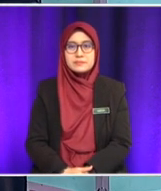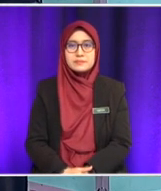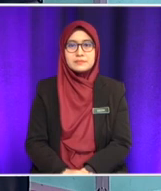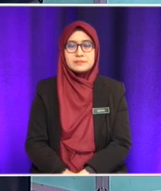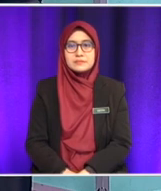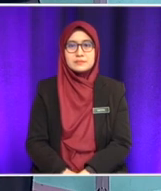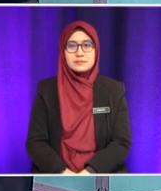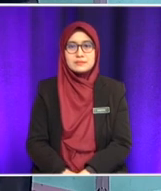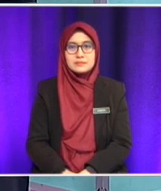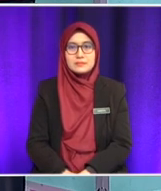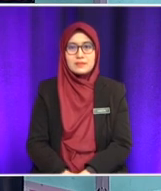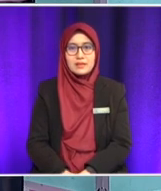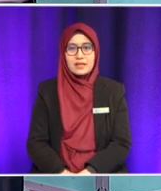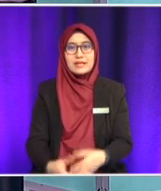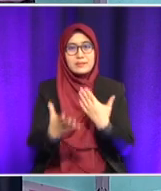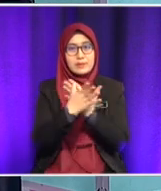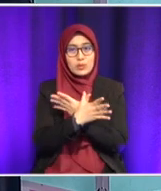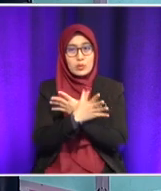bentuk kemudian